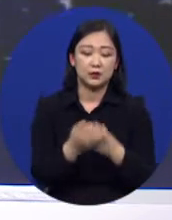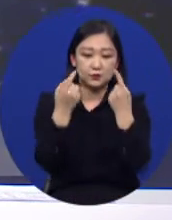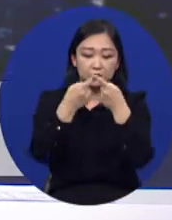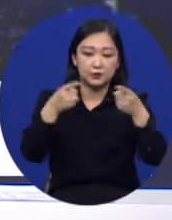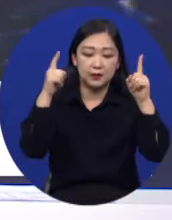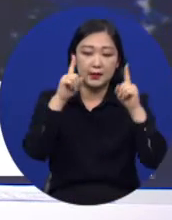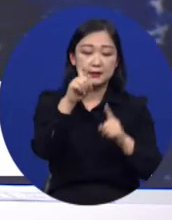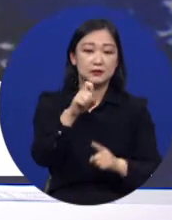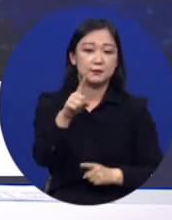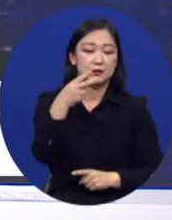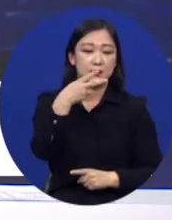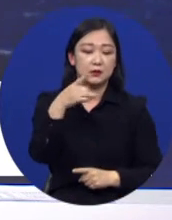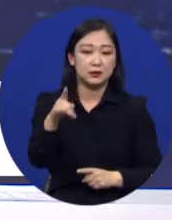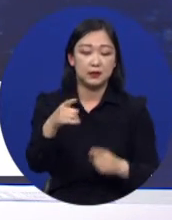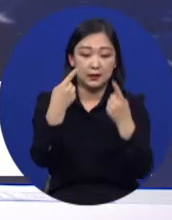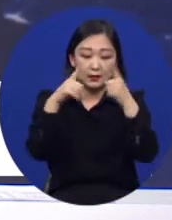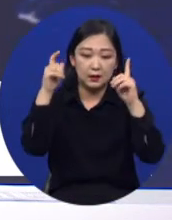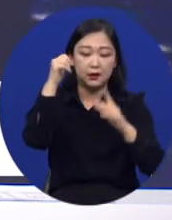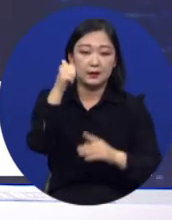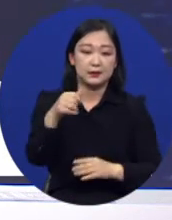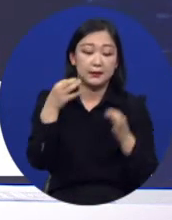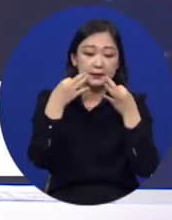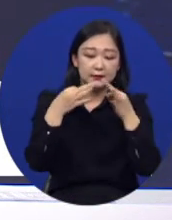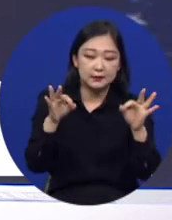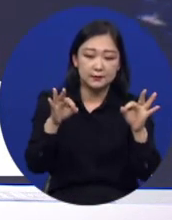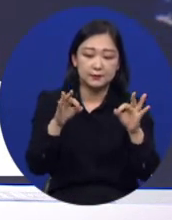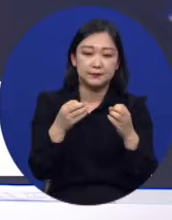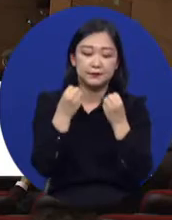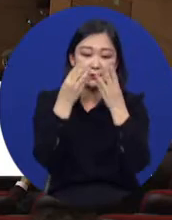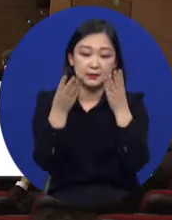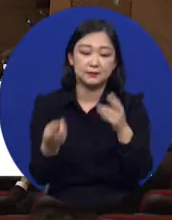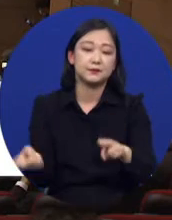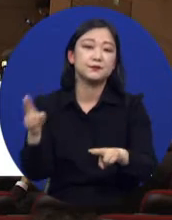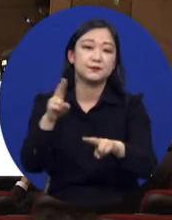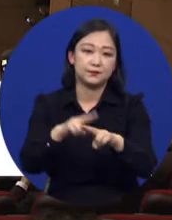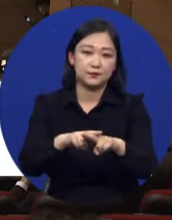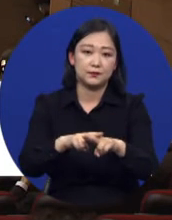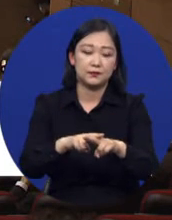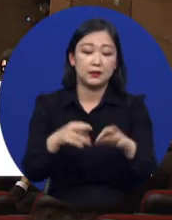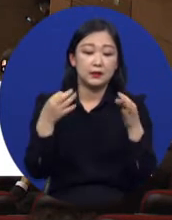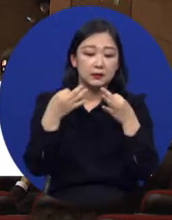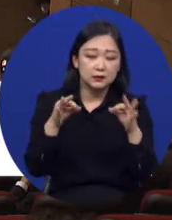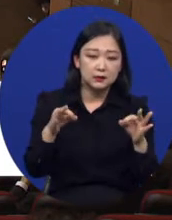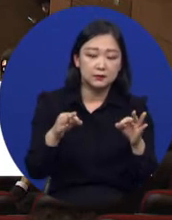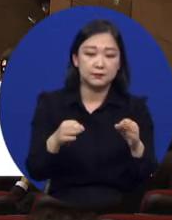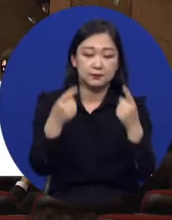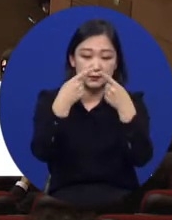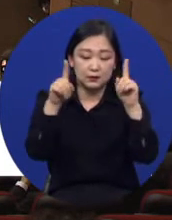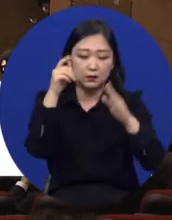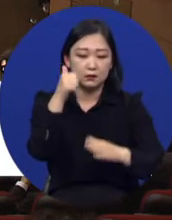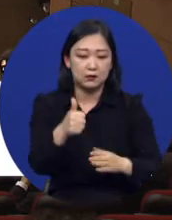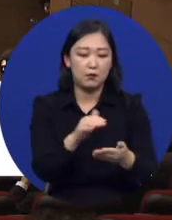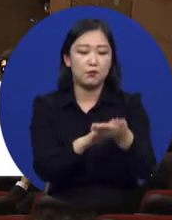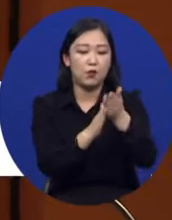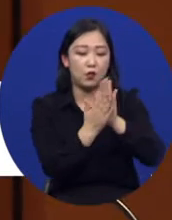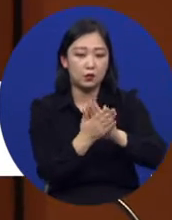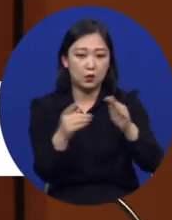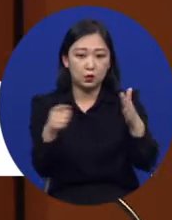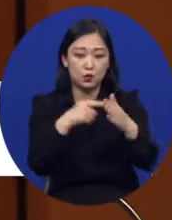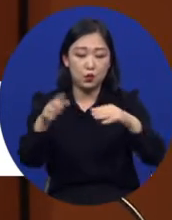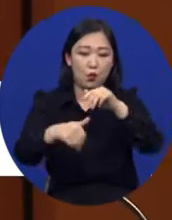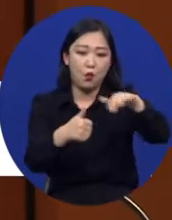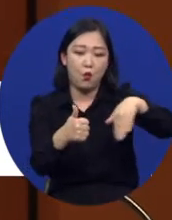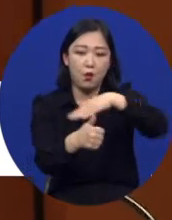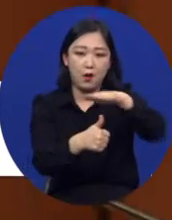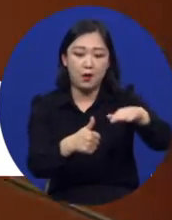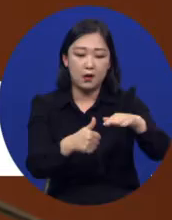제주대학교 제11대 총장에 김일환 신임 총장이 취임했습니다. 김일환 총장은 취임사에서 변화하는 교육 환경이